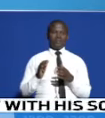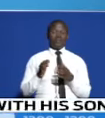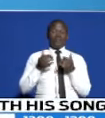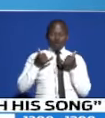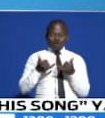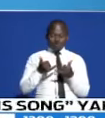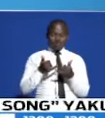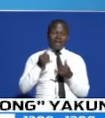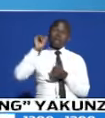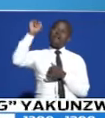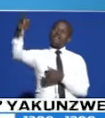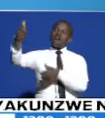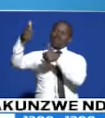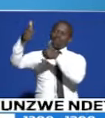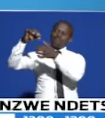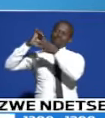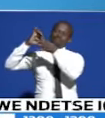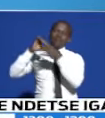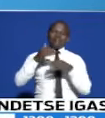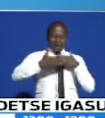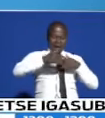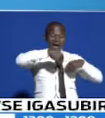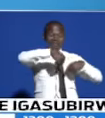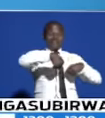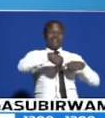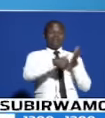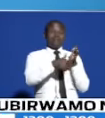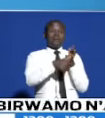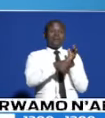None tubana n'abakure, aba hafi